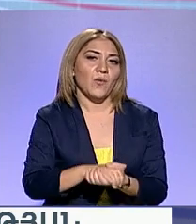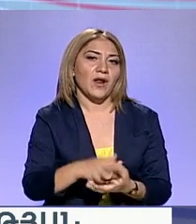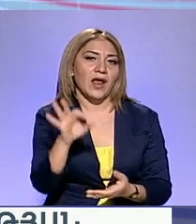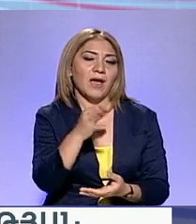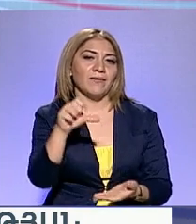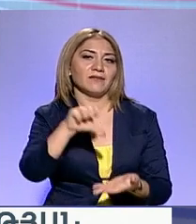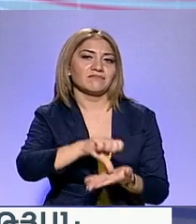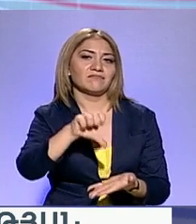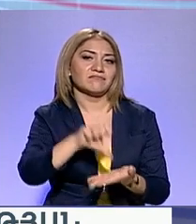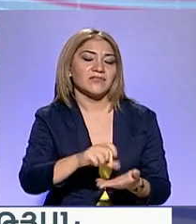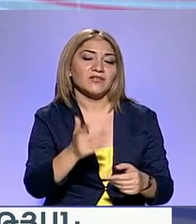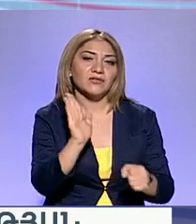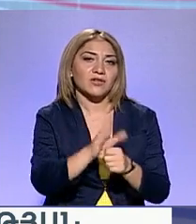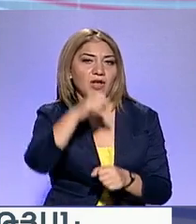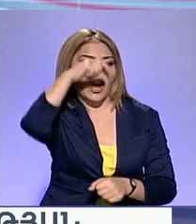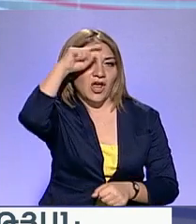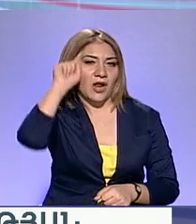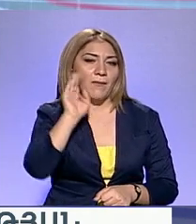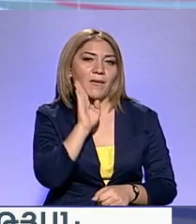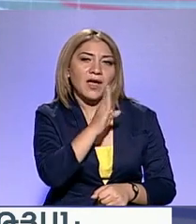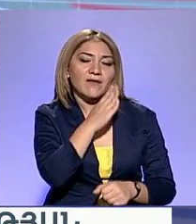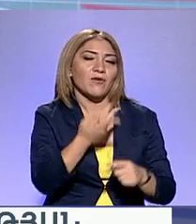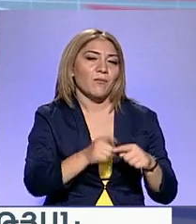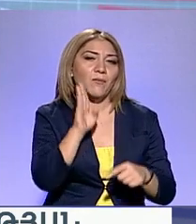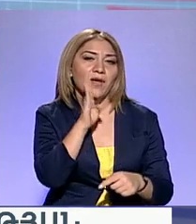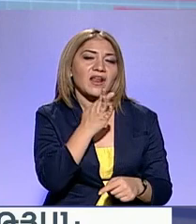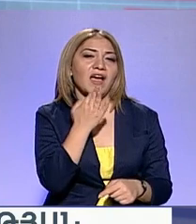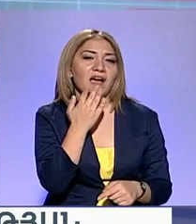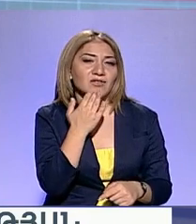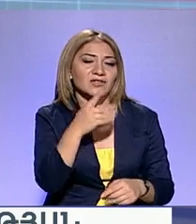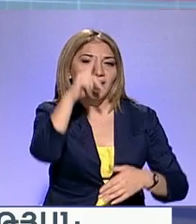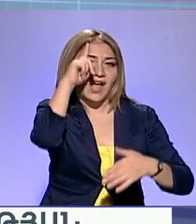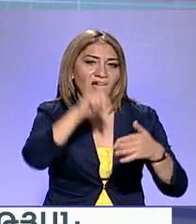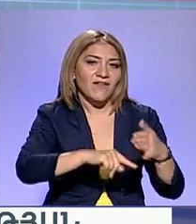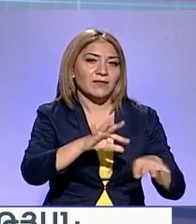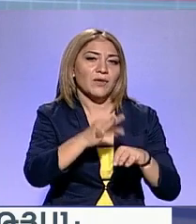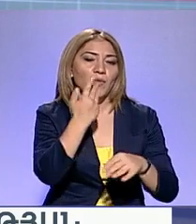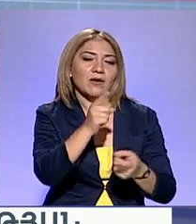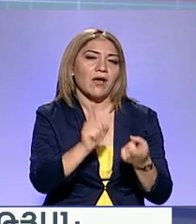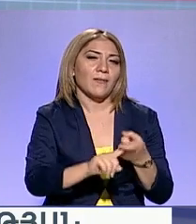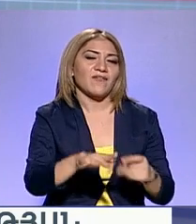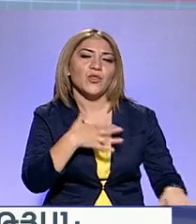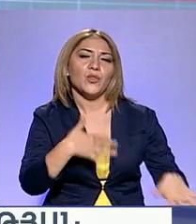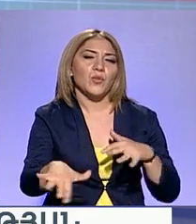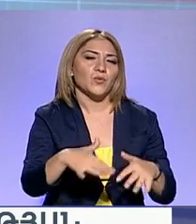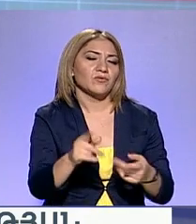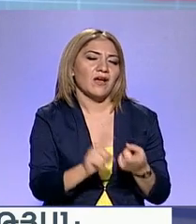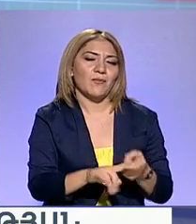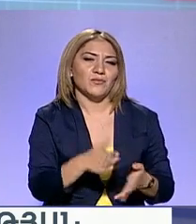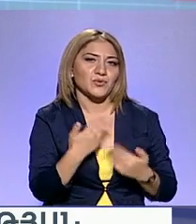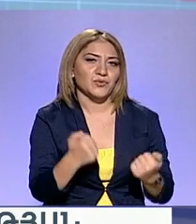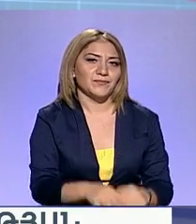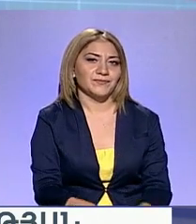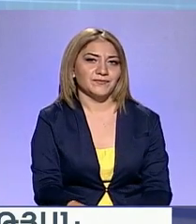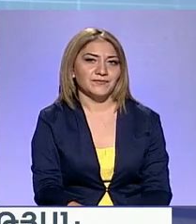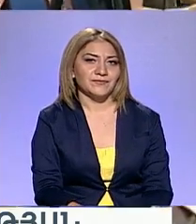մայրերին հետևել իրենց, քանի որ մայրությունը չի ճանաչում ազգություն, կրոն ու մաշկի գույն, և սա ամենևին թուլության նշան չէ։ Պատմում է Լիլիթ